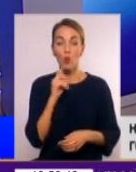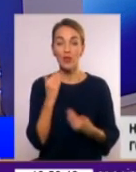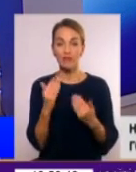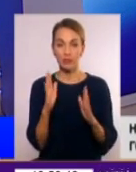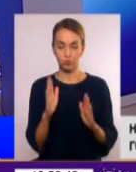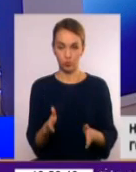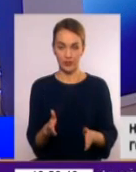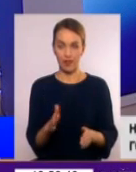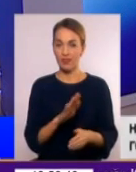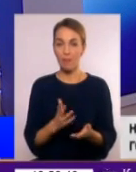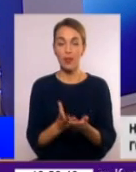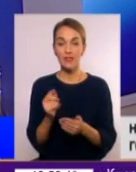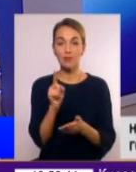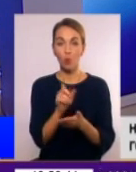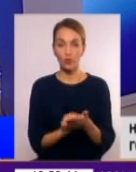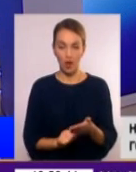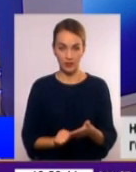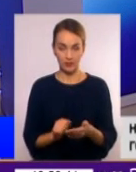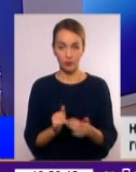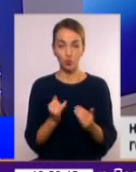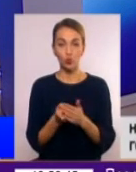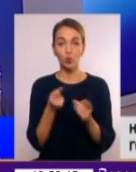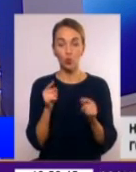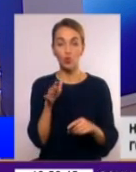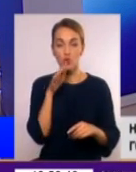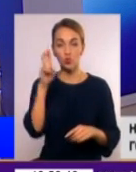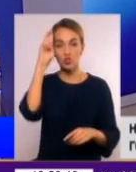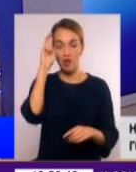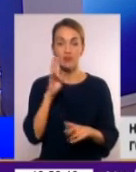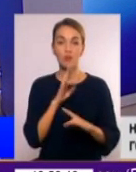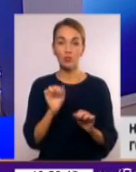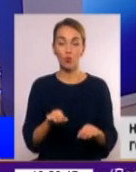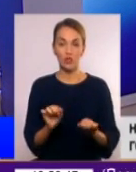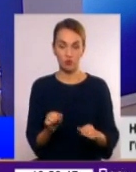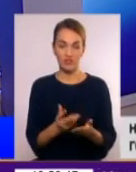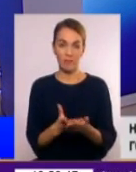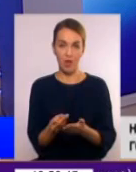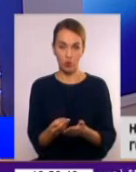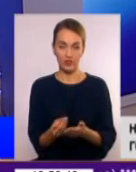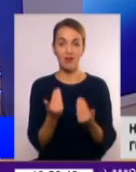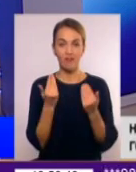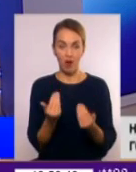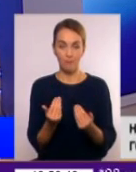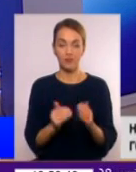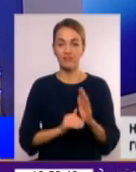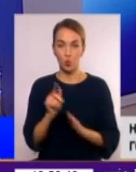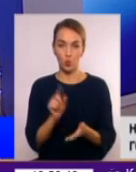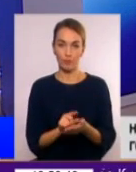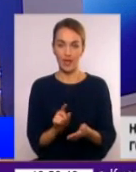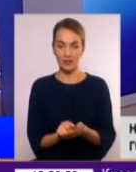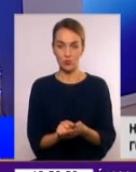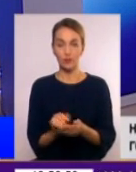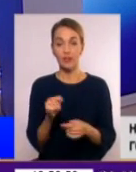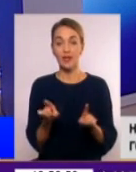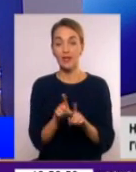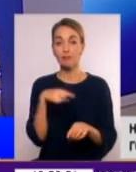будете не платити податки, до того часу у держави не буде можливості виплачувати вам високу пенсію. І